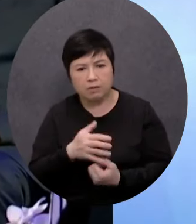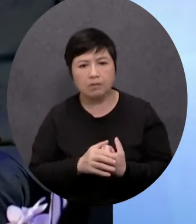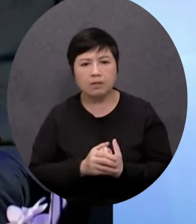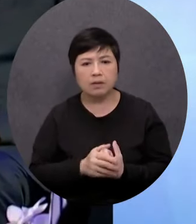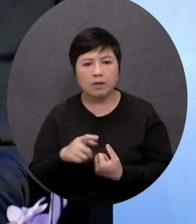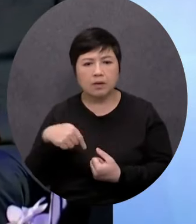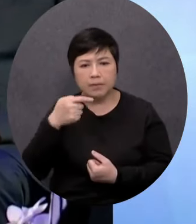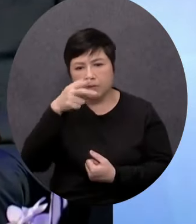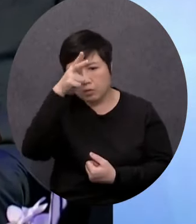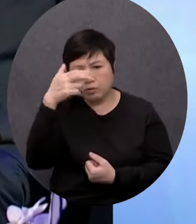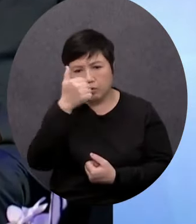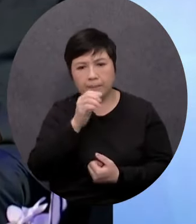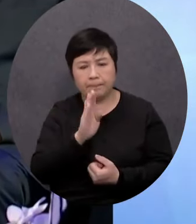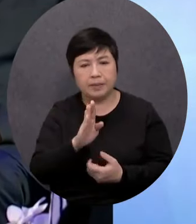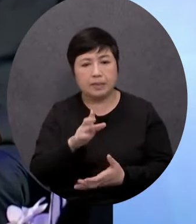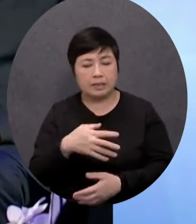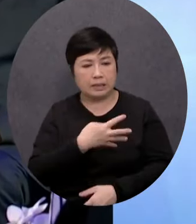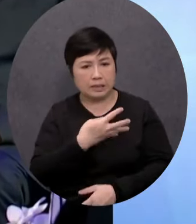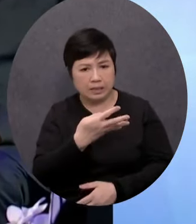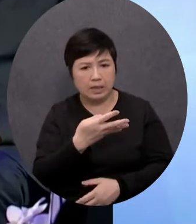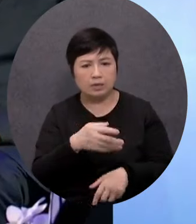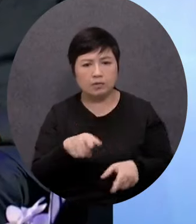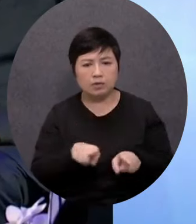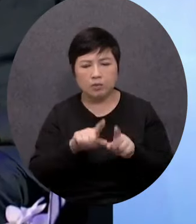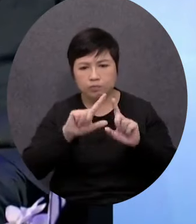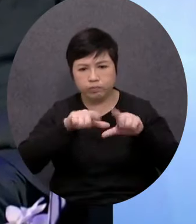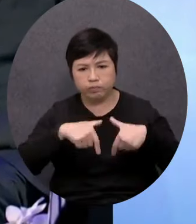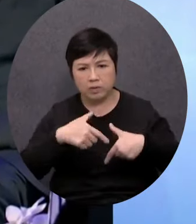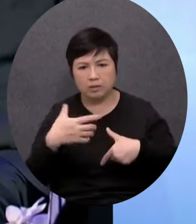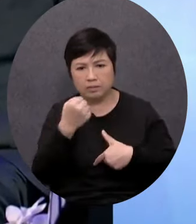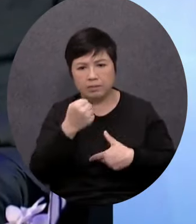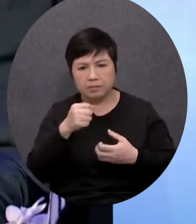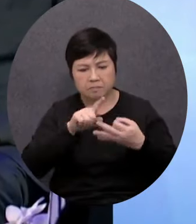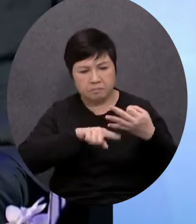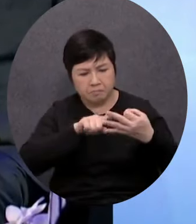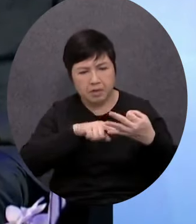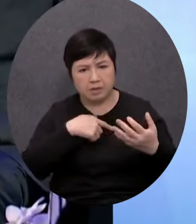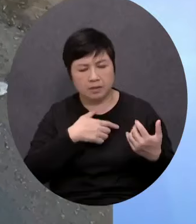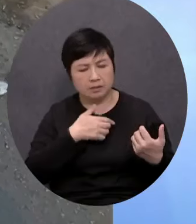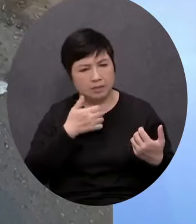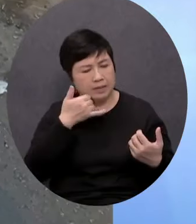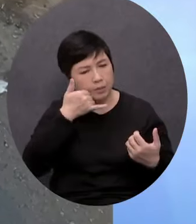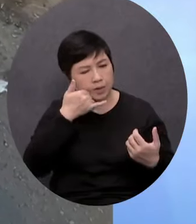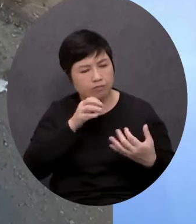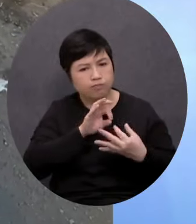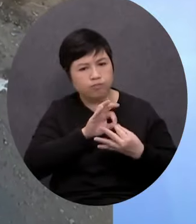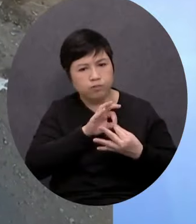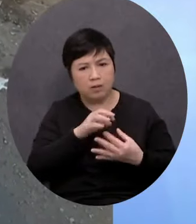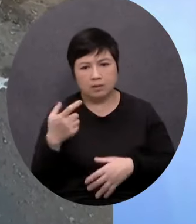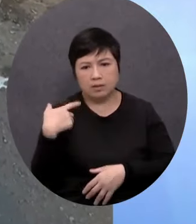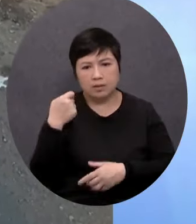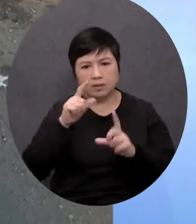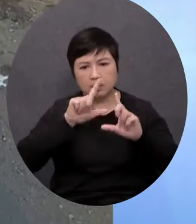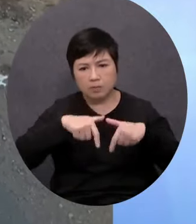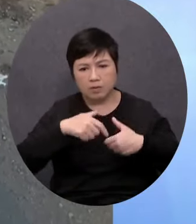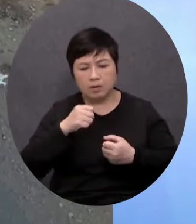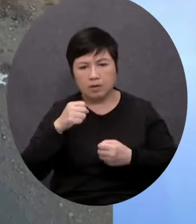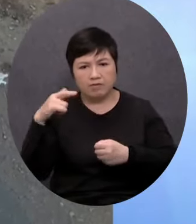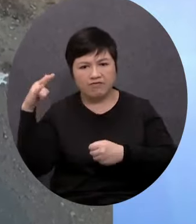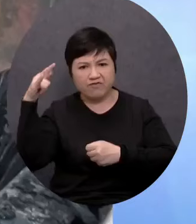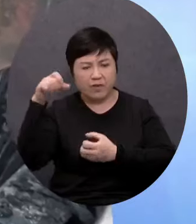美国总统拜登当地星期四和以色列总理内塔尼亚胡通电话，是日前以色列空袭加